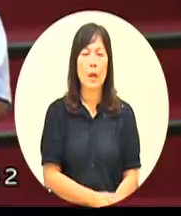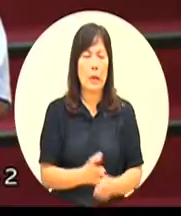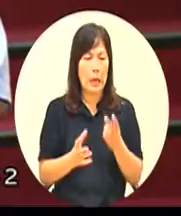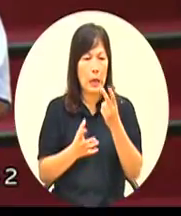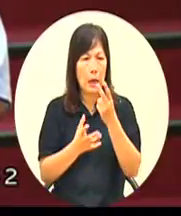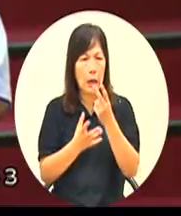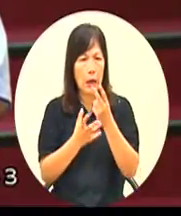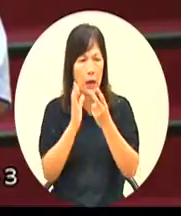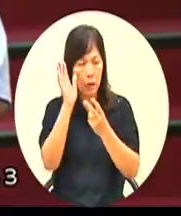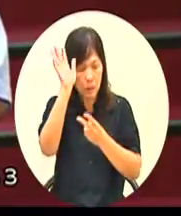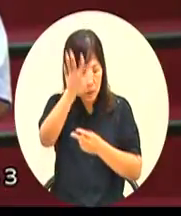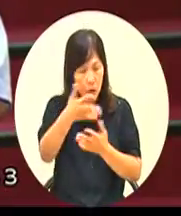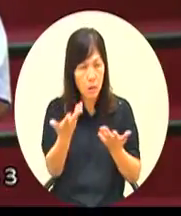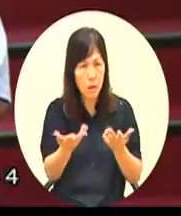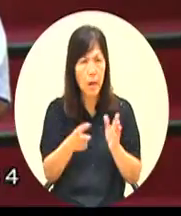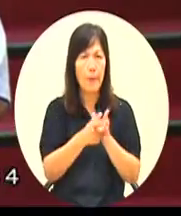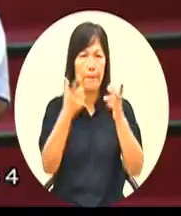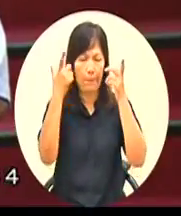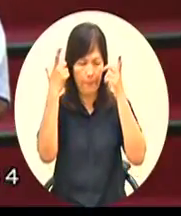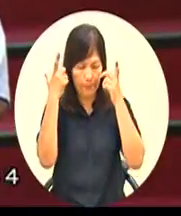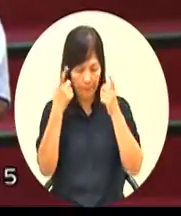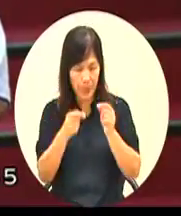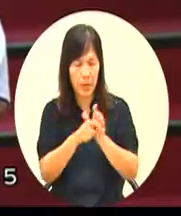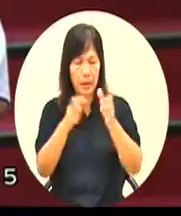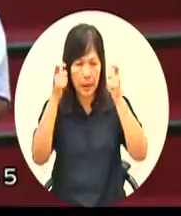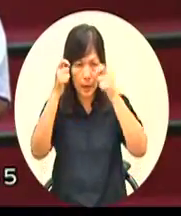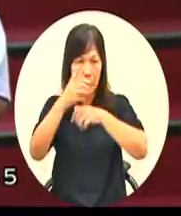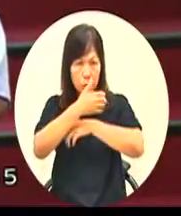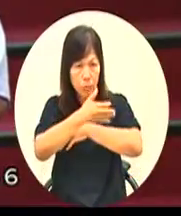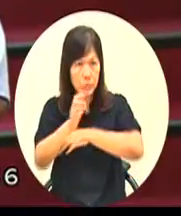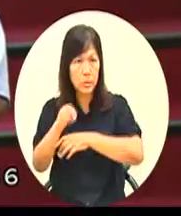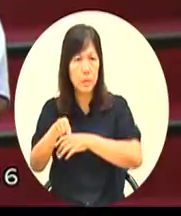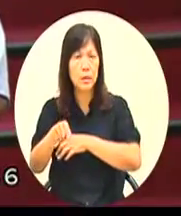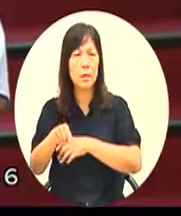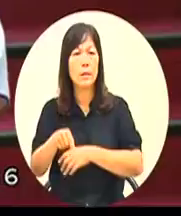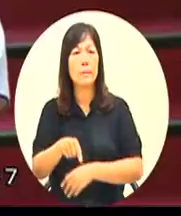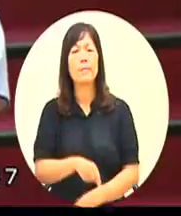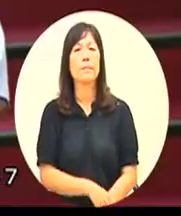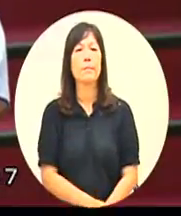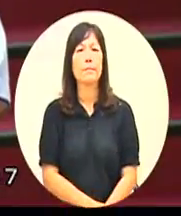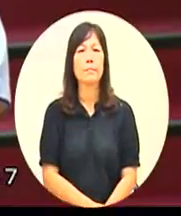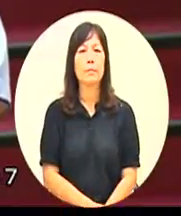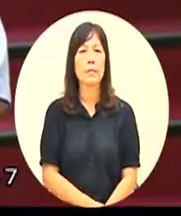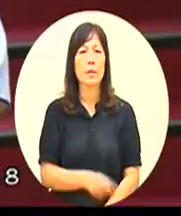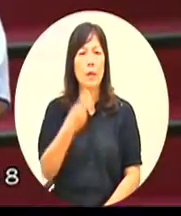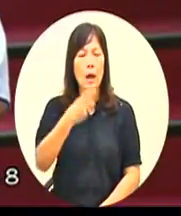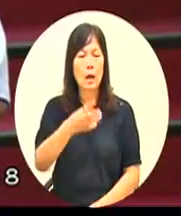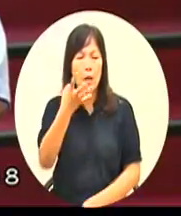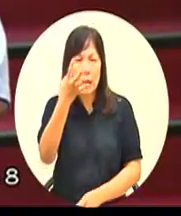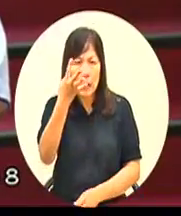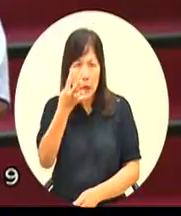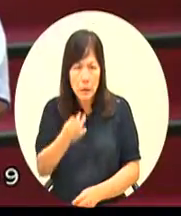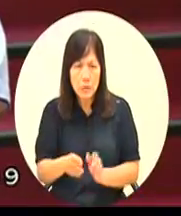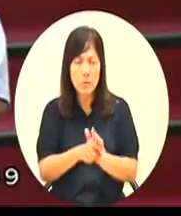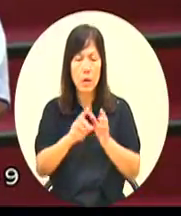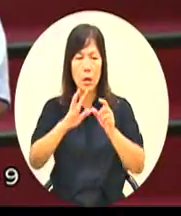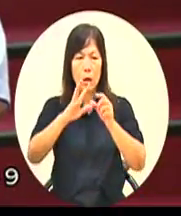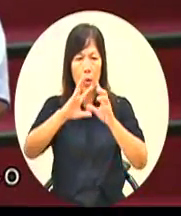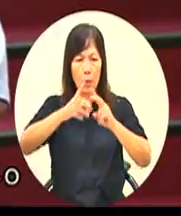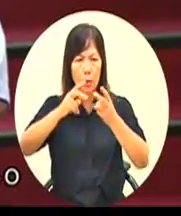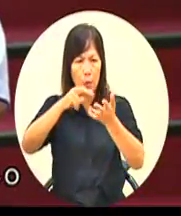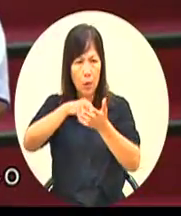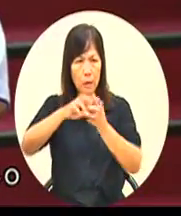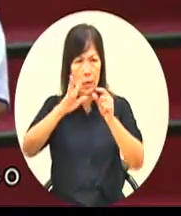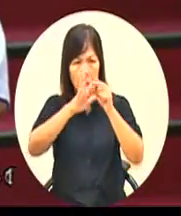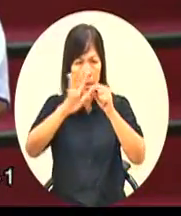后，原来高雄县还有许多的国立高